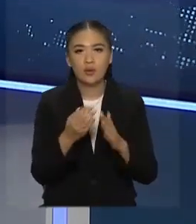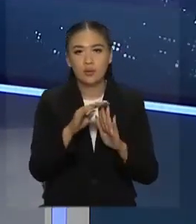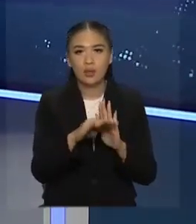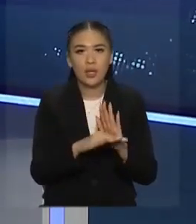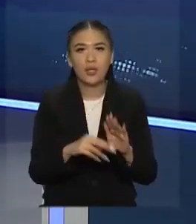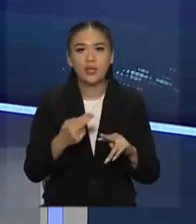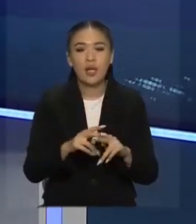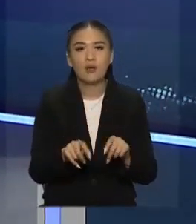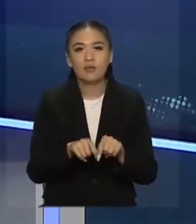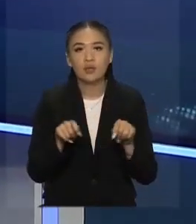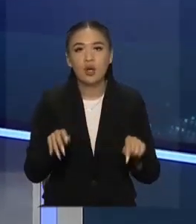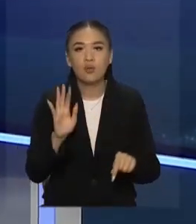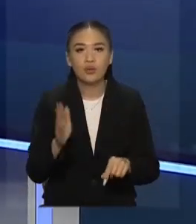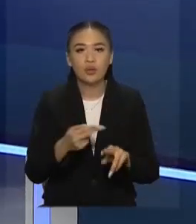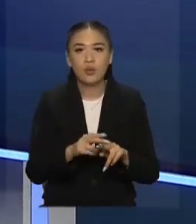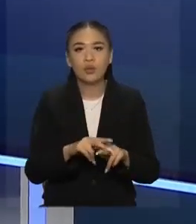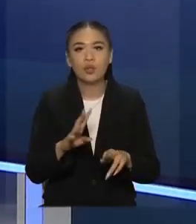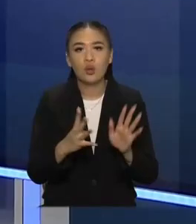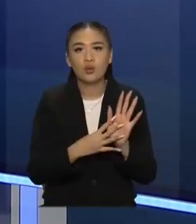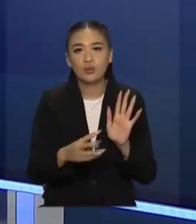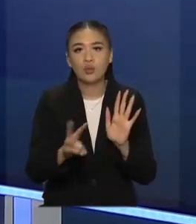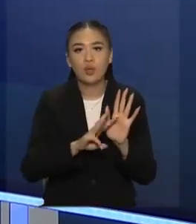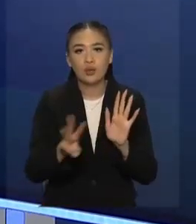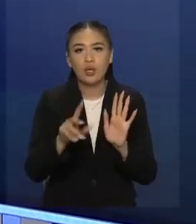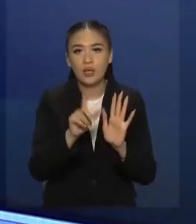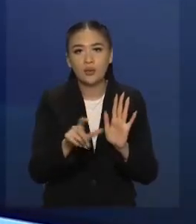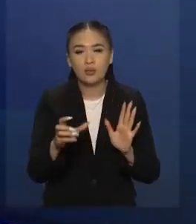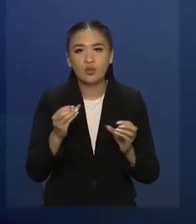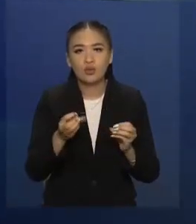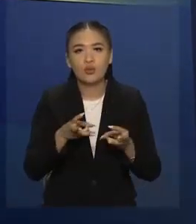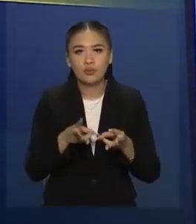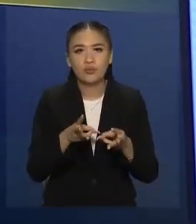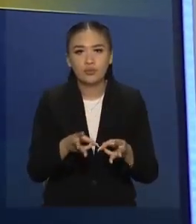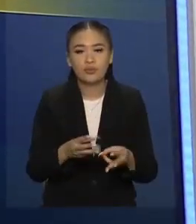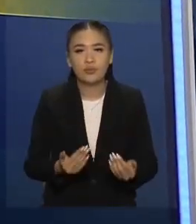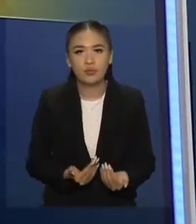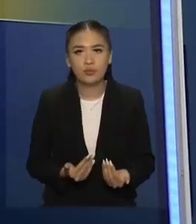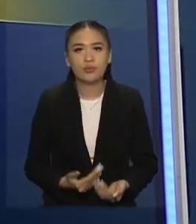басымдық беріледі. Себебі 9 миллиондай тұрғын әлі де көмір жағып отыр.